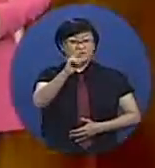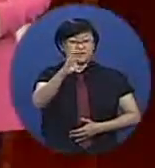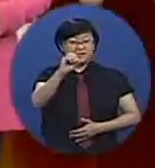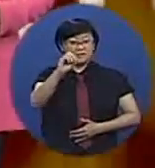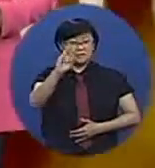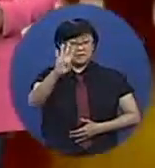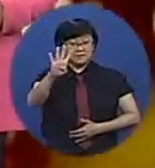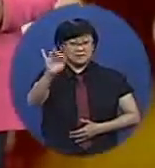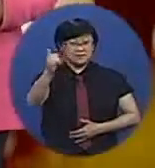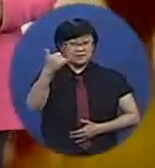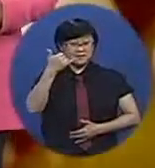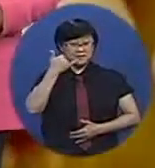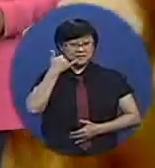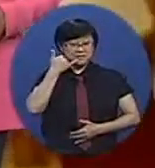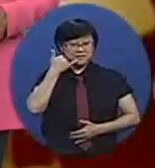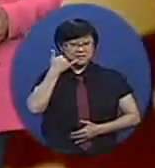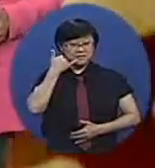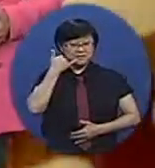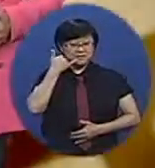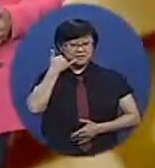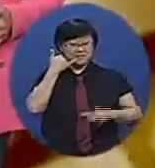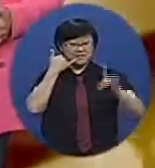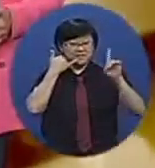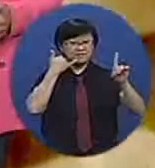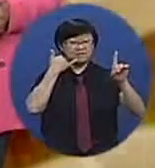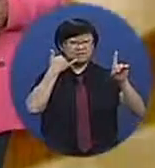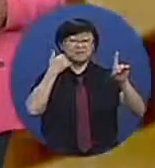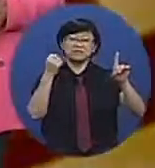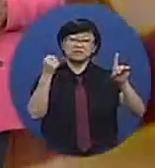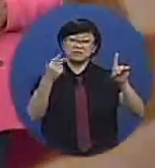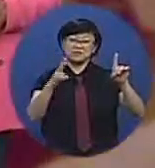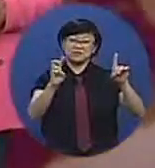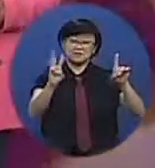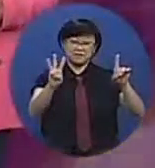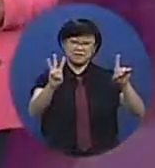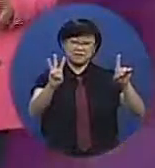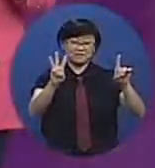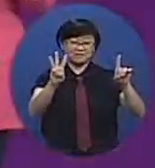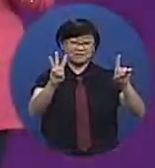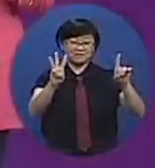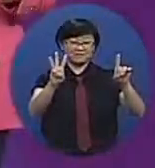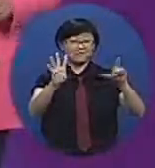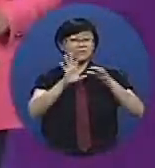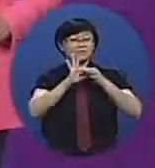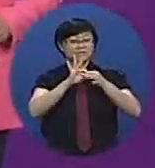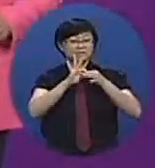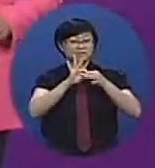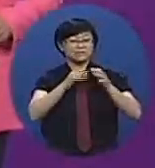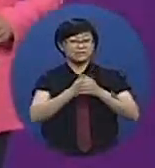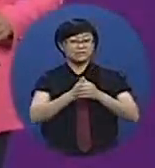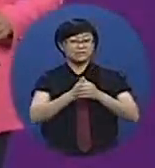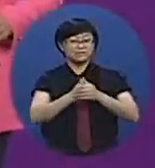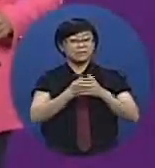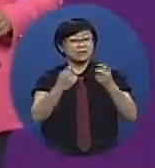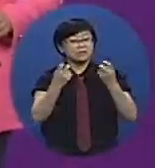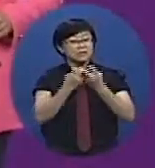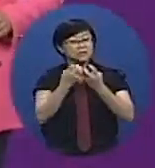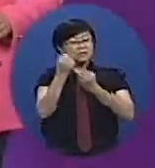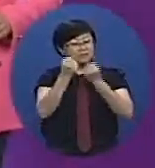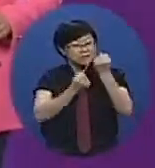060-608-1004번 누르시고요. 1번이나 3번을 누르시면은 어떻게